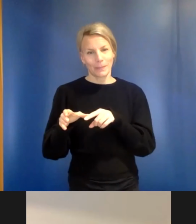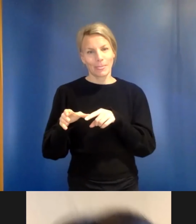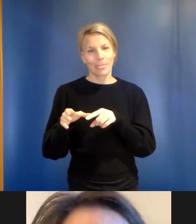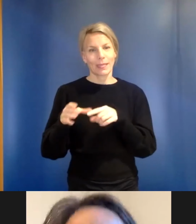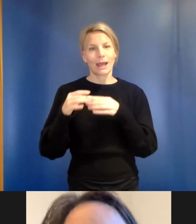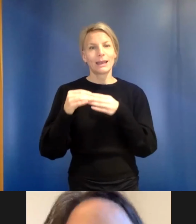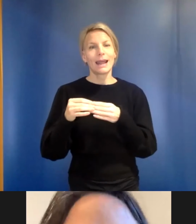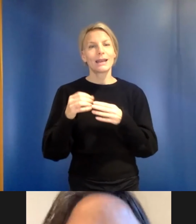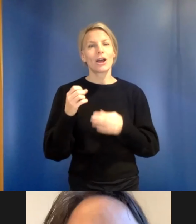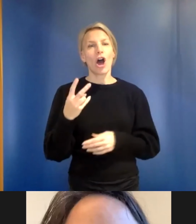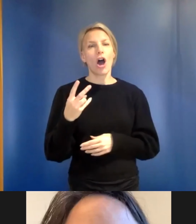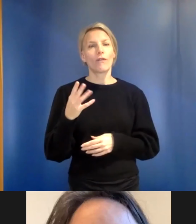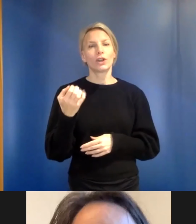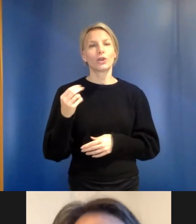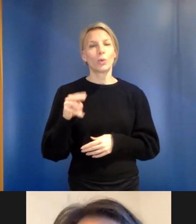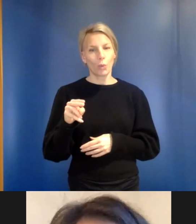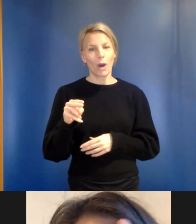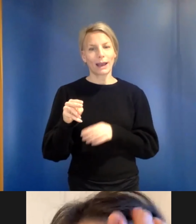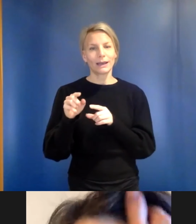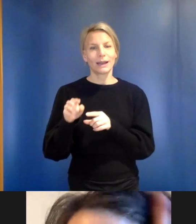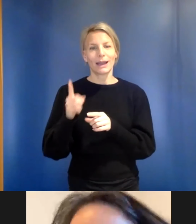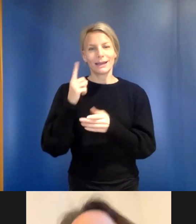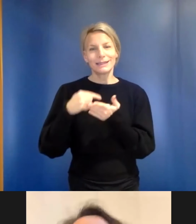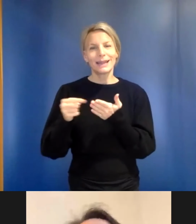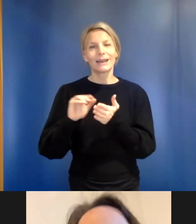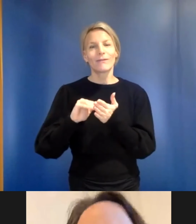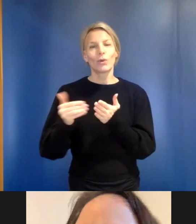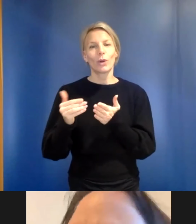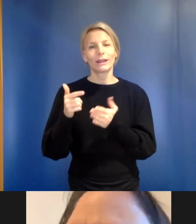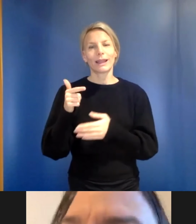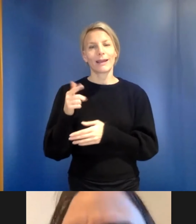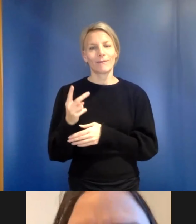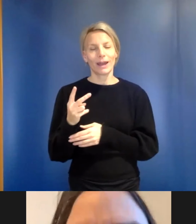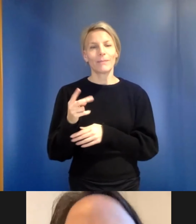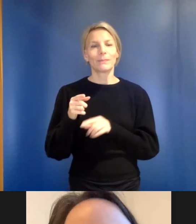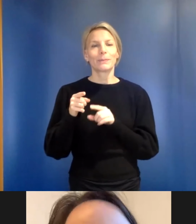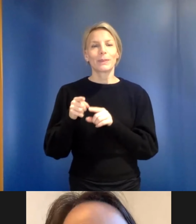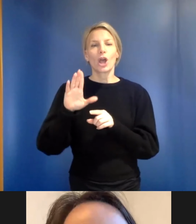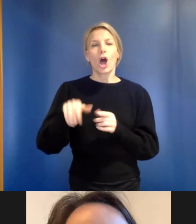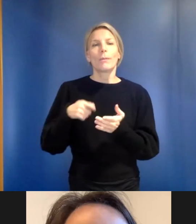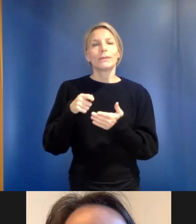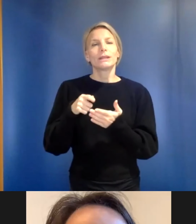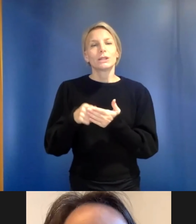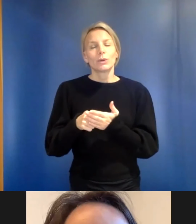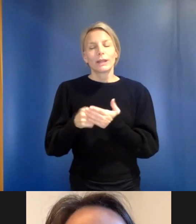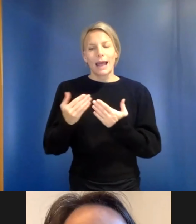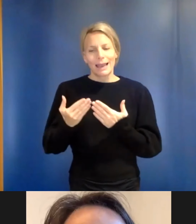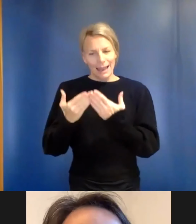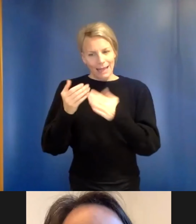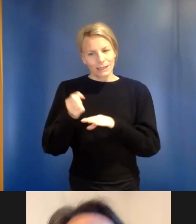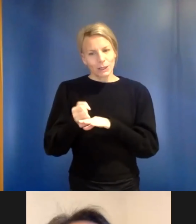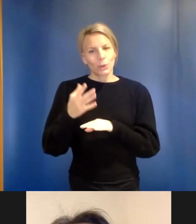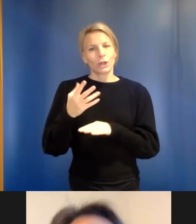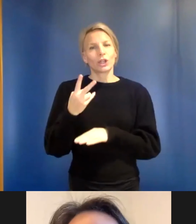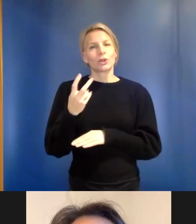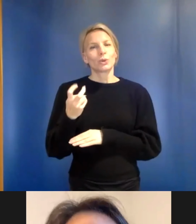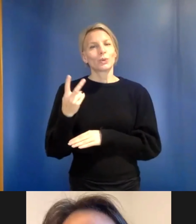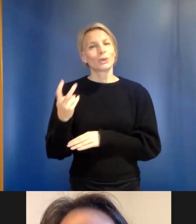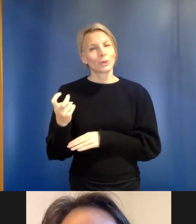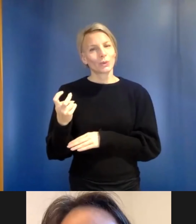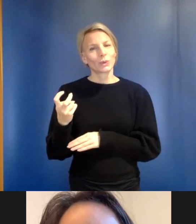av Johan Anderblad, känd från tv, har beslutat att läskuldet 2020,